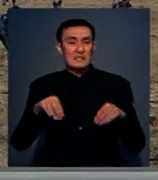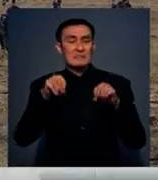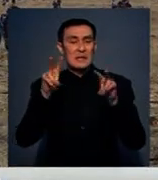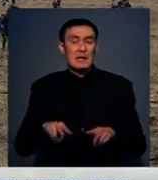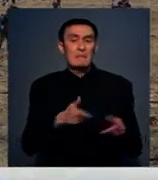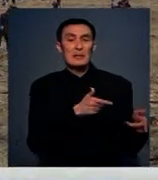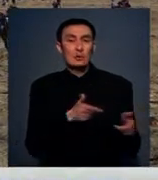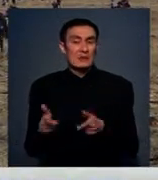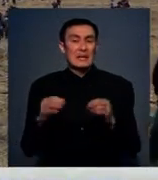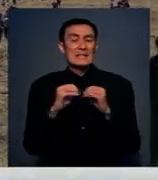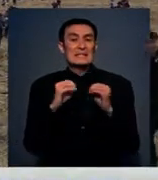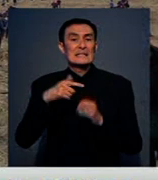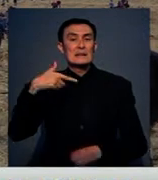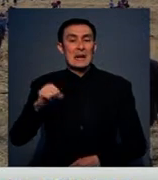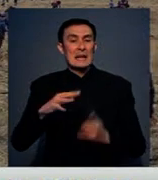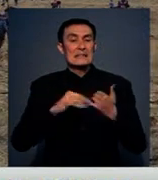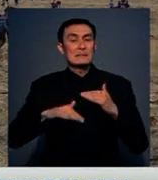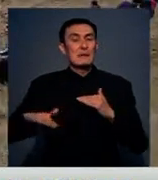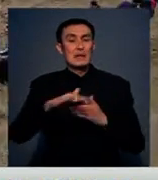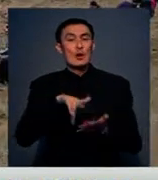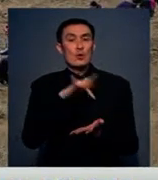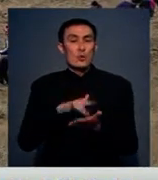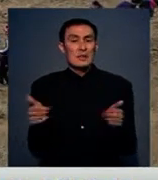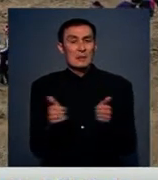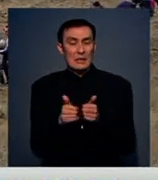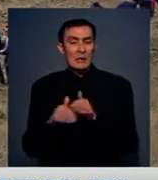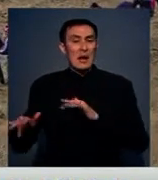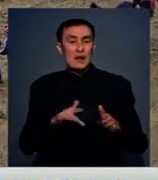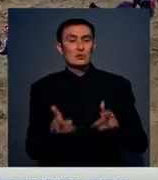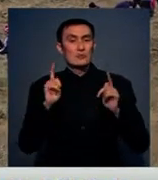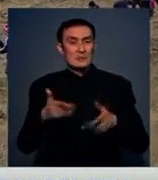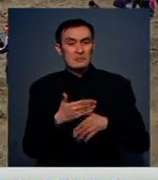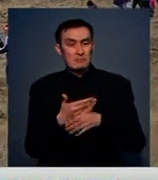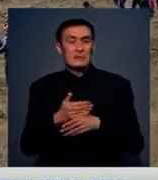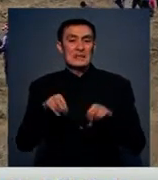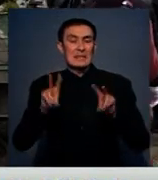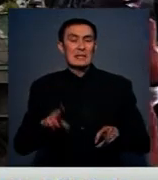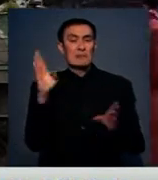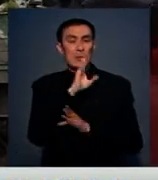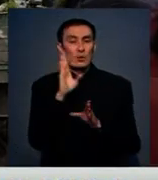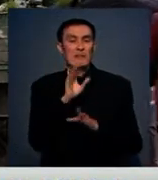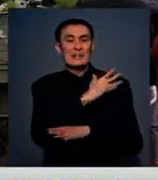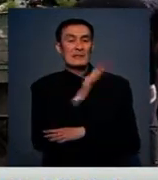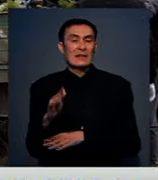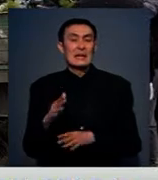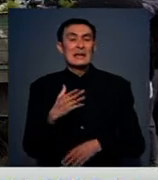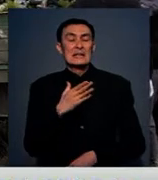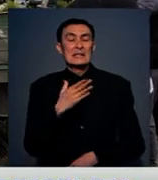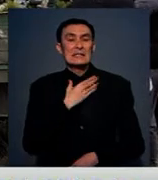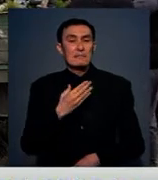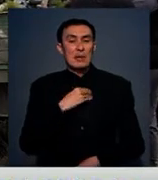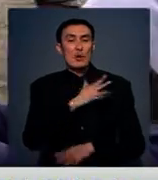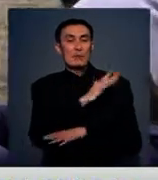специально подготовленных 10 гектарах земли близ города. Акцию поддержали специалисты природного резервата Семей